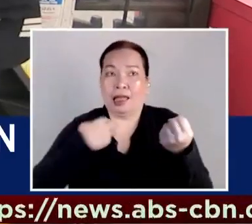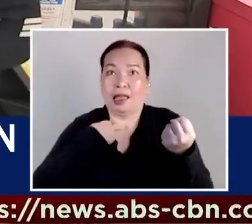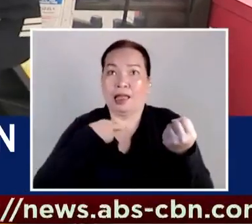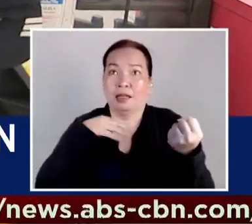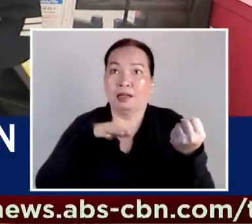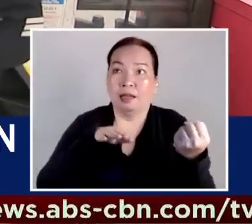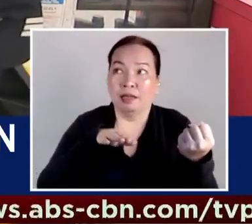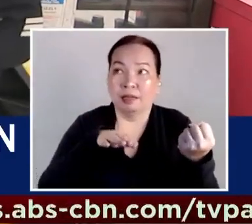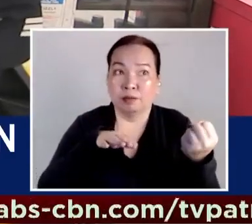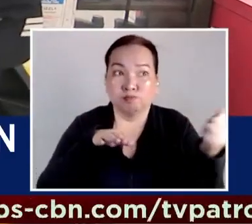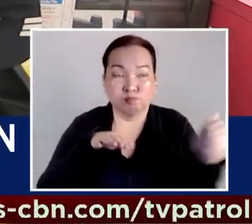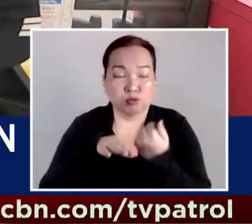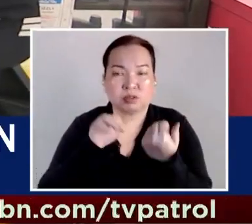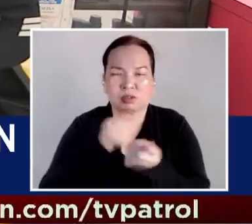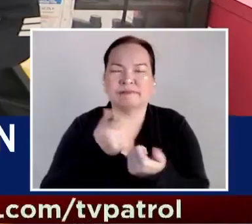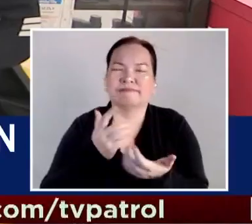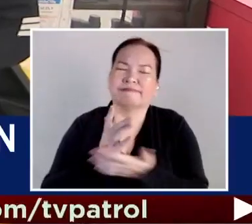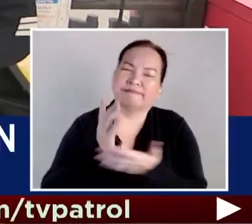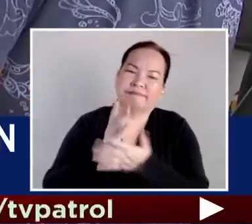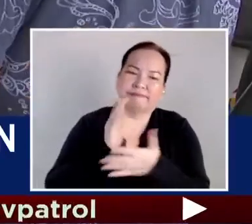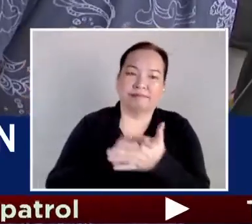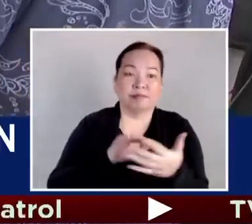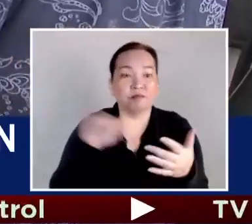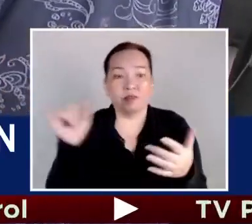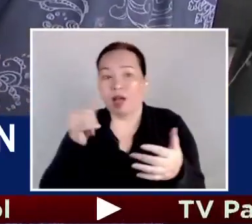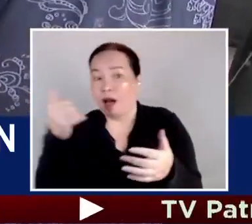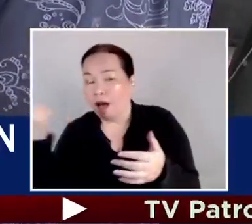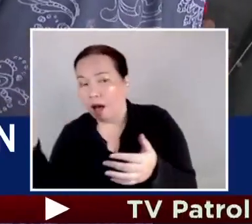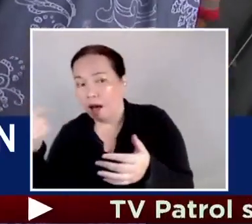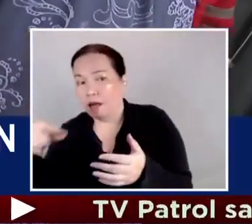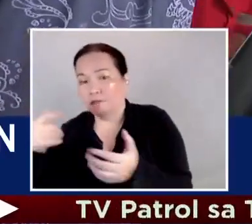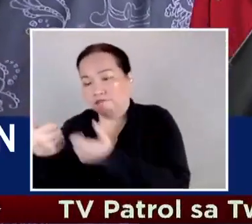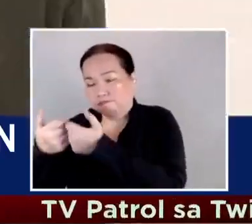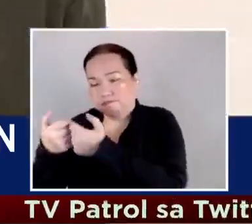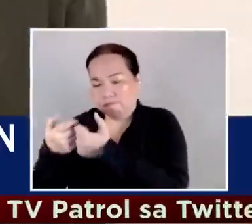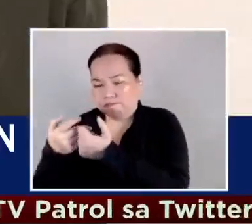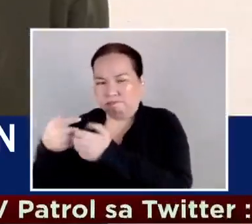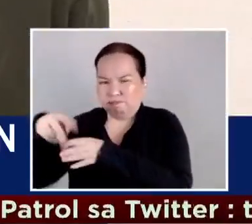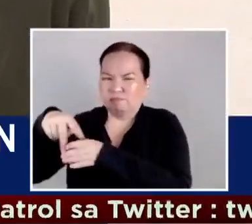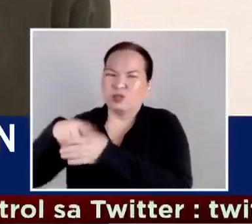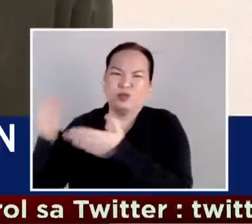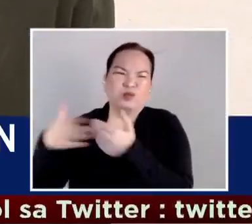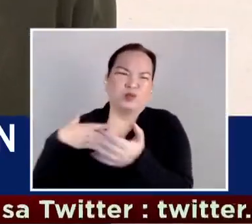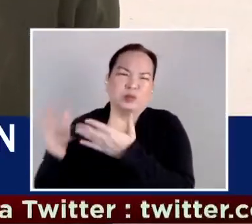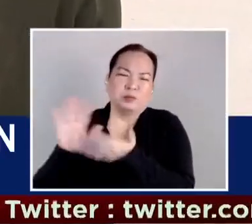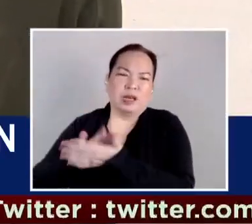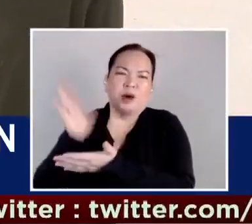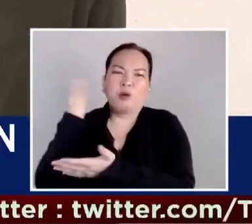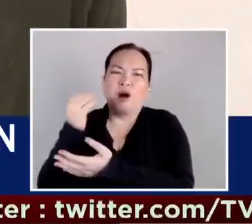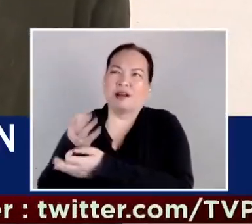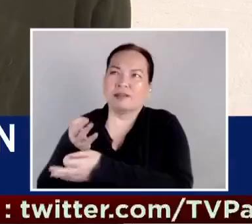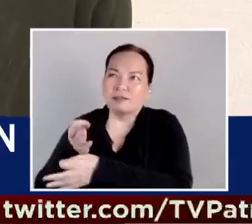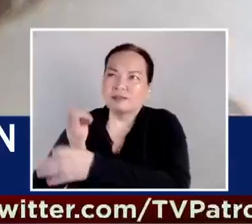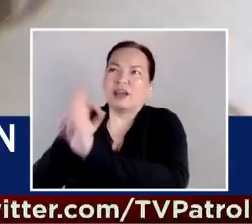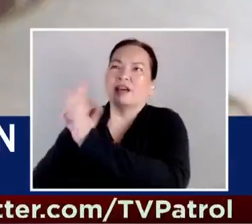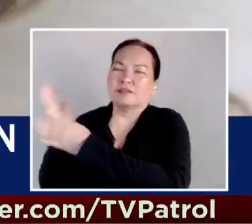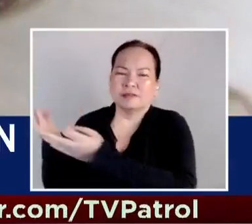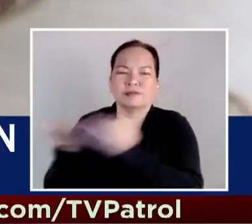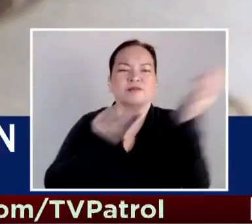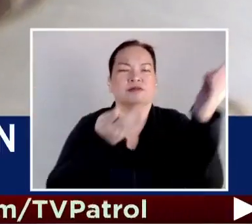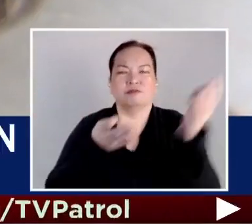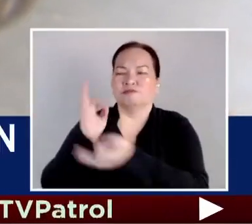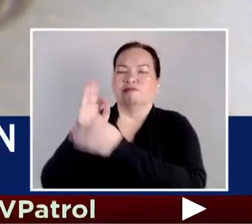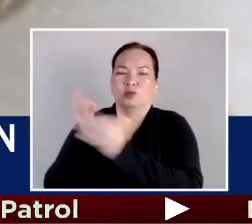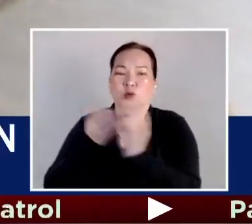rin nagpapakarga ang magkasintang JR at Alaika kahit mahal. Hatid sundo pa sa trabaho ngayon si Alaika, pero